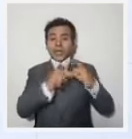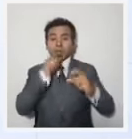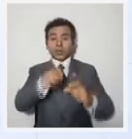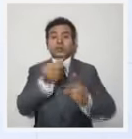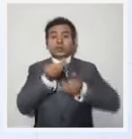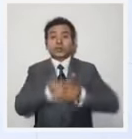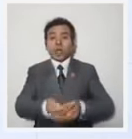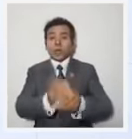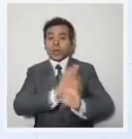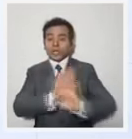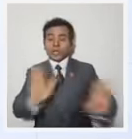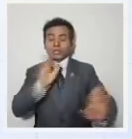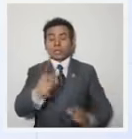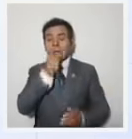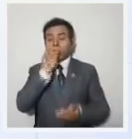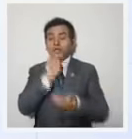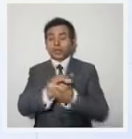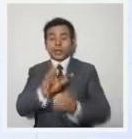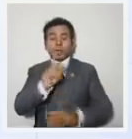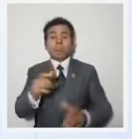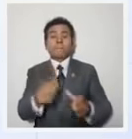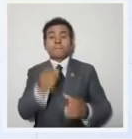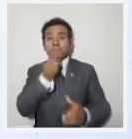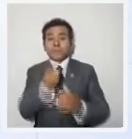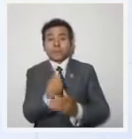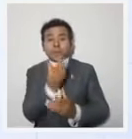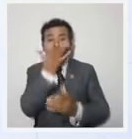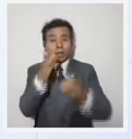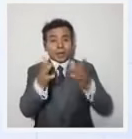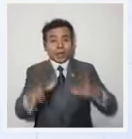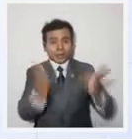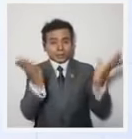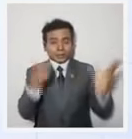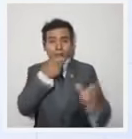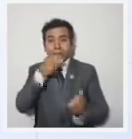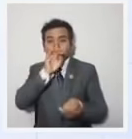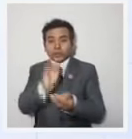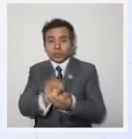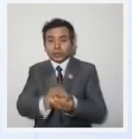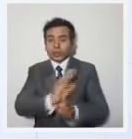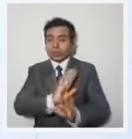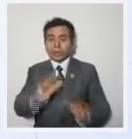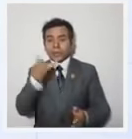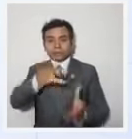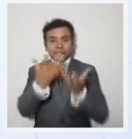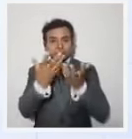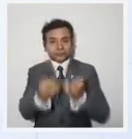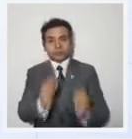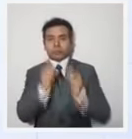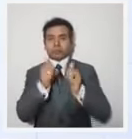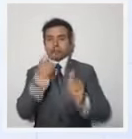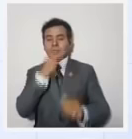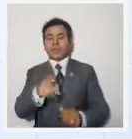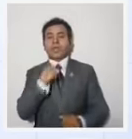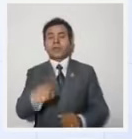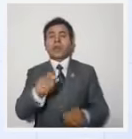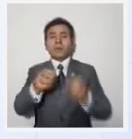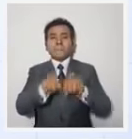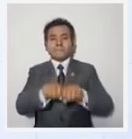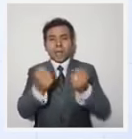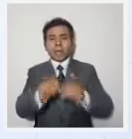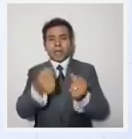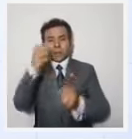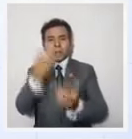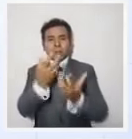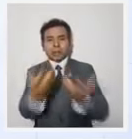অপরিষ্কার না থাকি, আমরা ডেঙ্গুর বংশবিস্তার করে এরকম কোনো পরিবেশ যেন আমরা বাসার মধ্যে না রাখি, টবে পানি